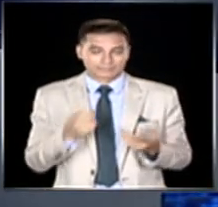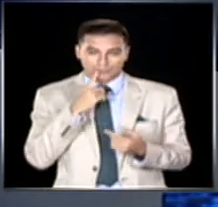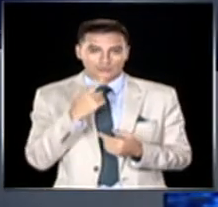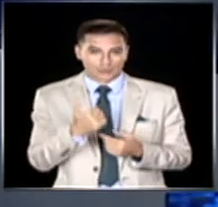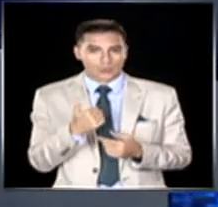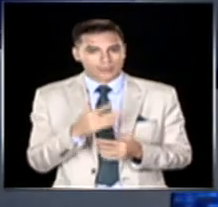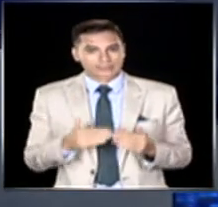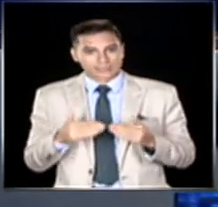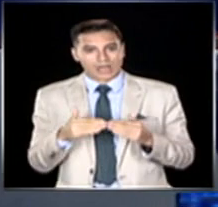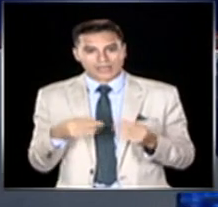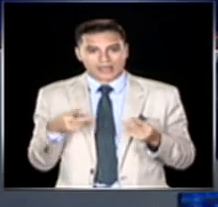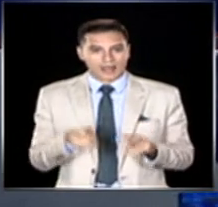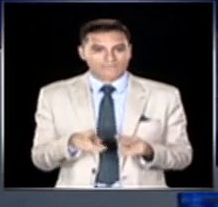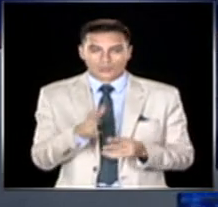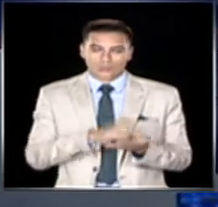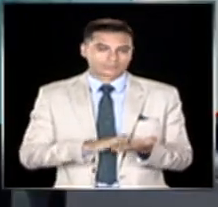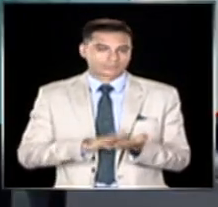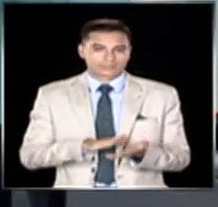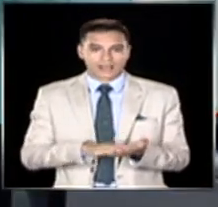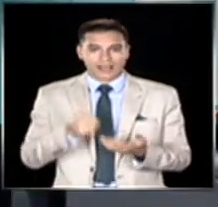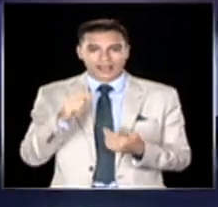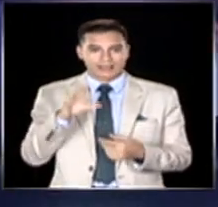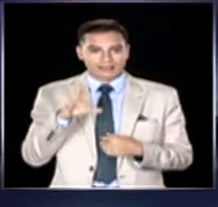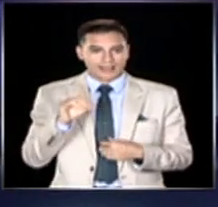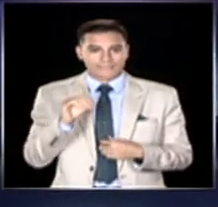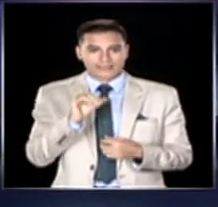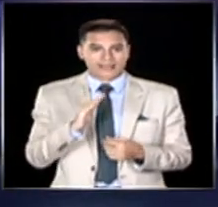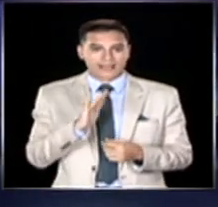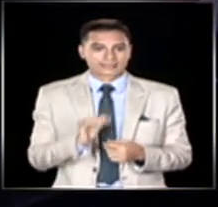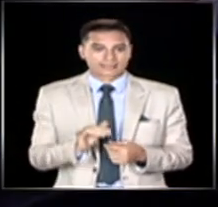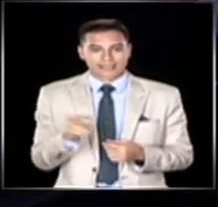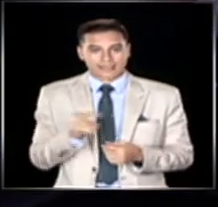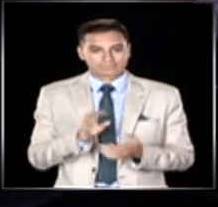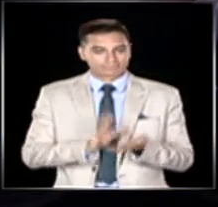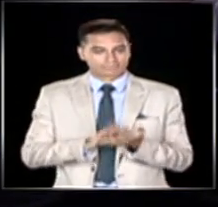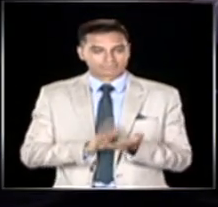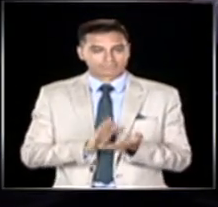اتعادلتوا نحيي كلنا ادم وياسا ياسا وادم اتفضلوا